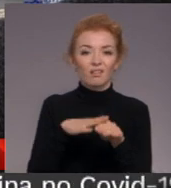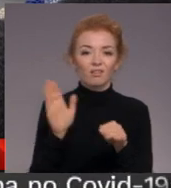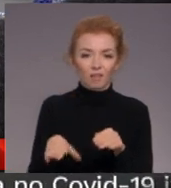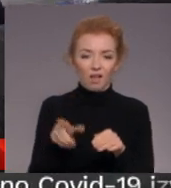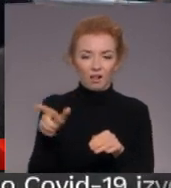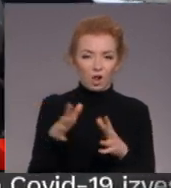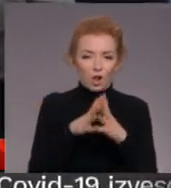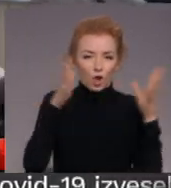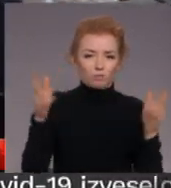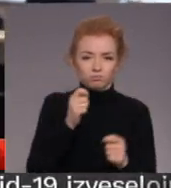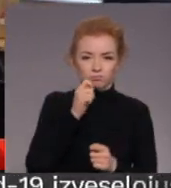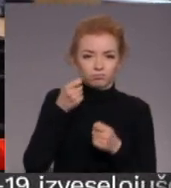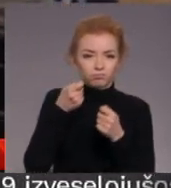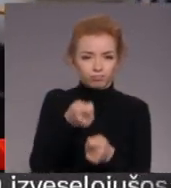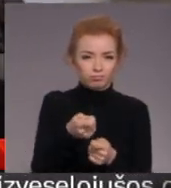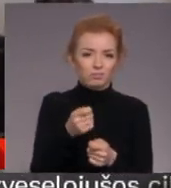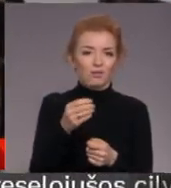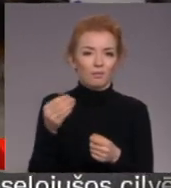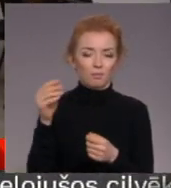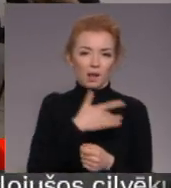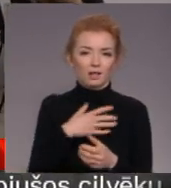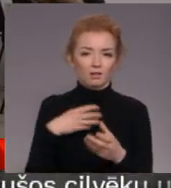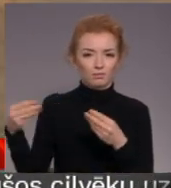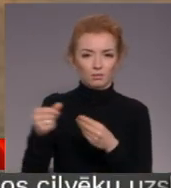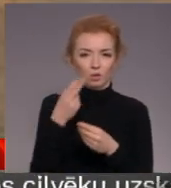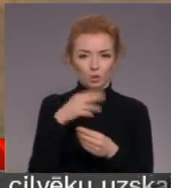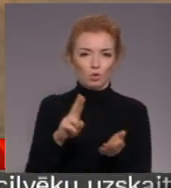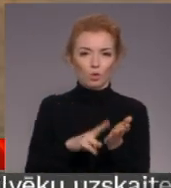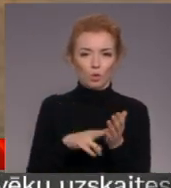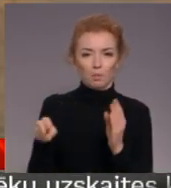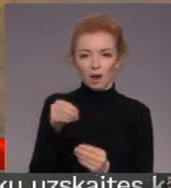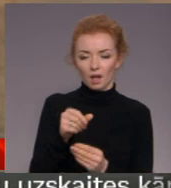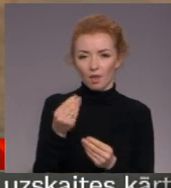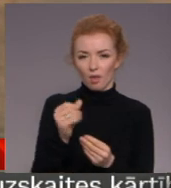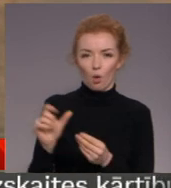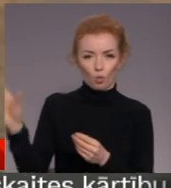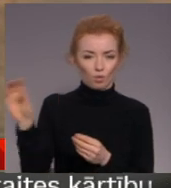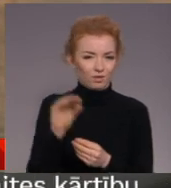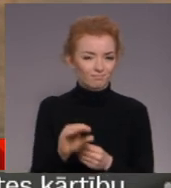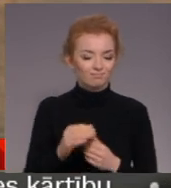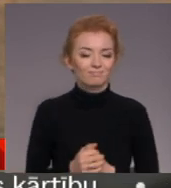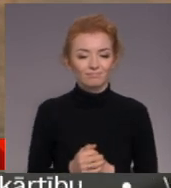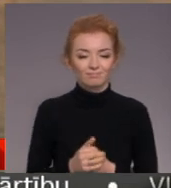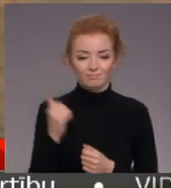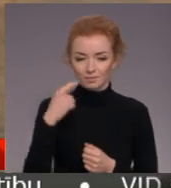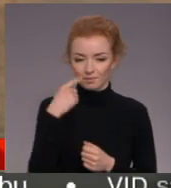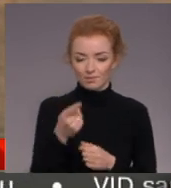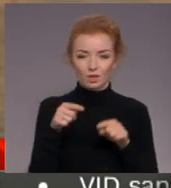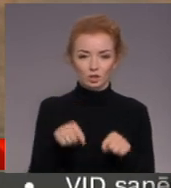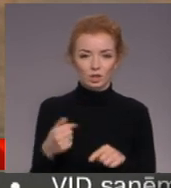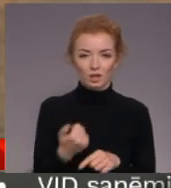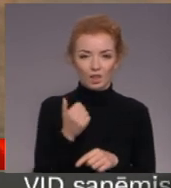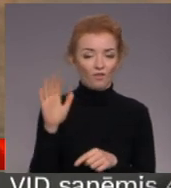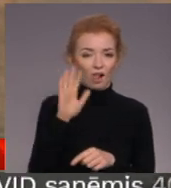ir dāstējis partijas finansējums, kas piešķirts no nodokļu. Sākot ar šo gadu valsts finansējums politiskām